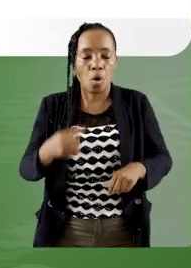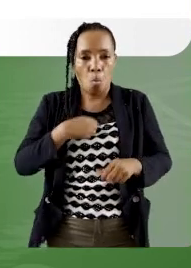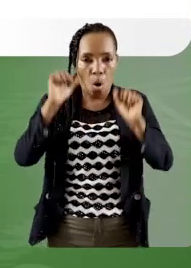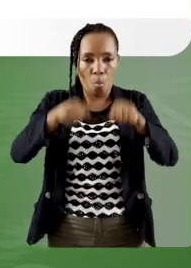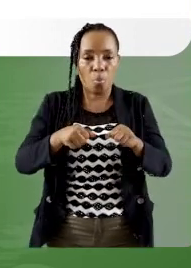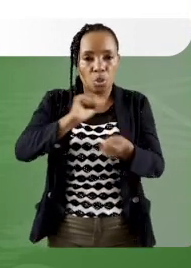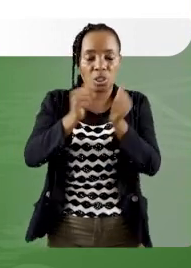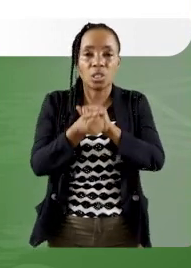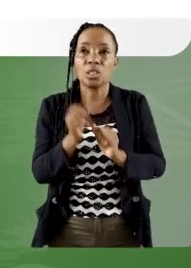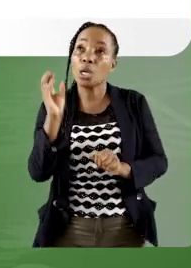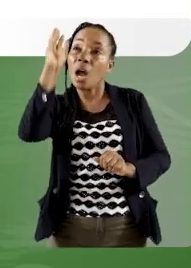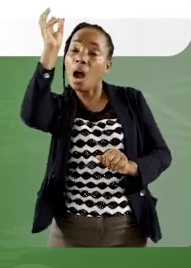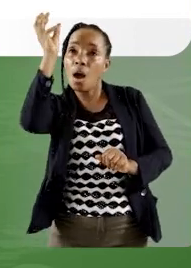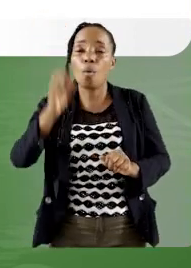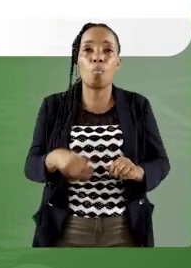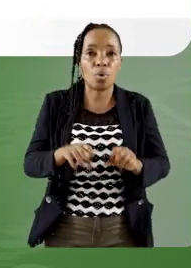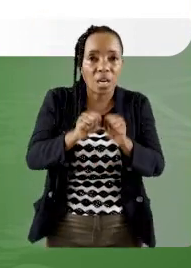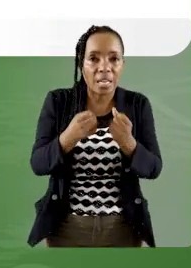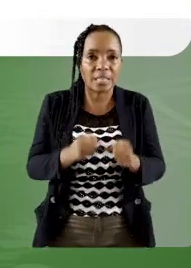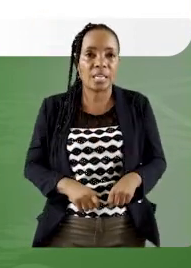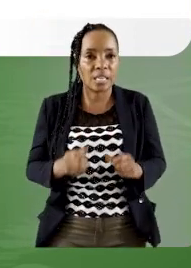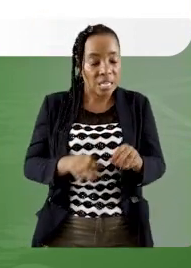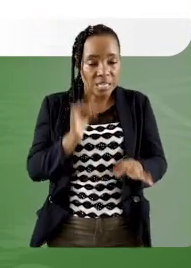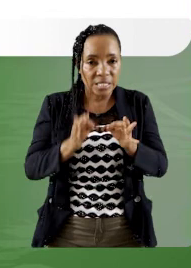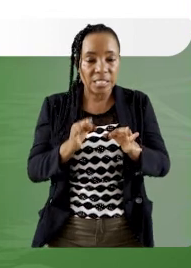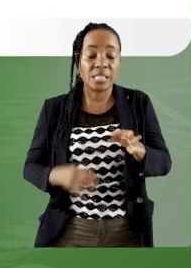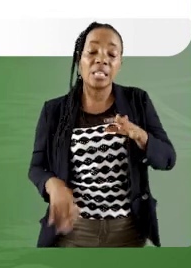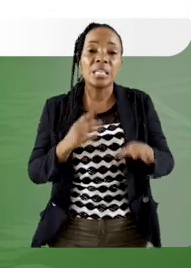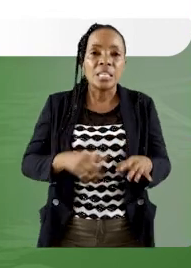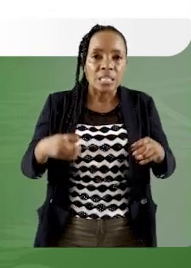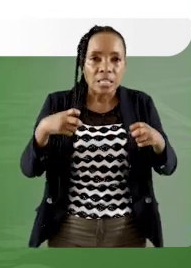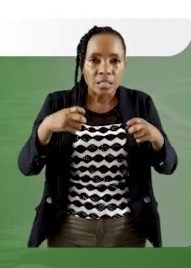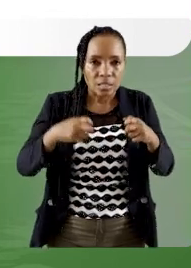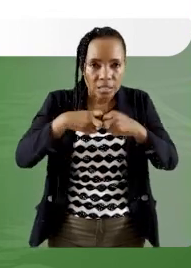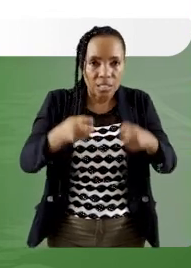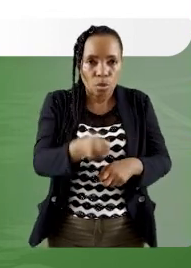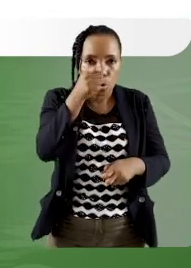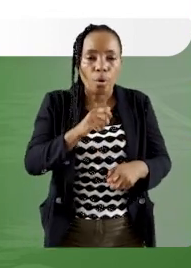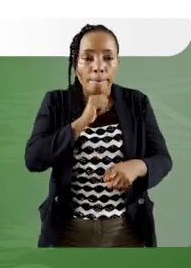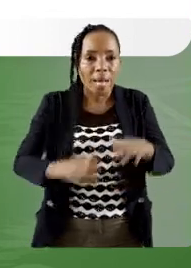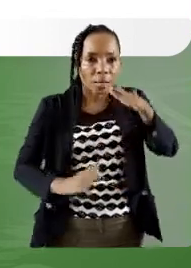ampoule défectueuse si le disjoncteur est en marche.